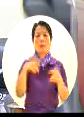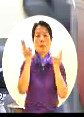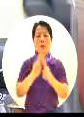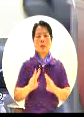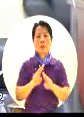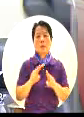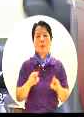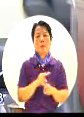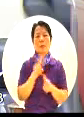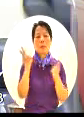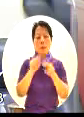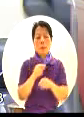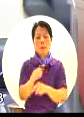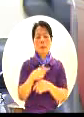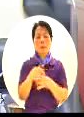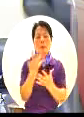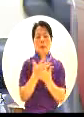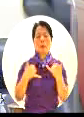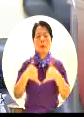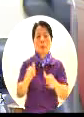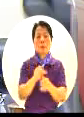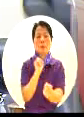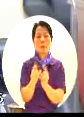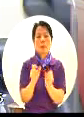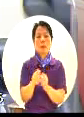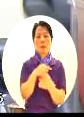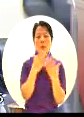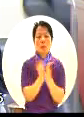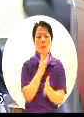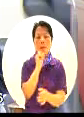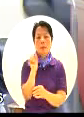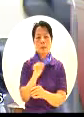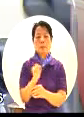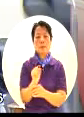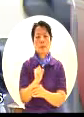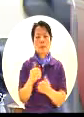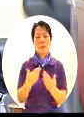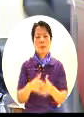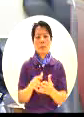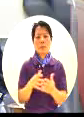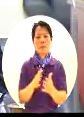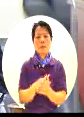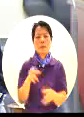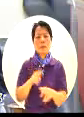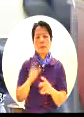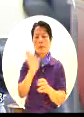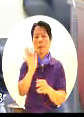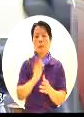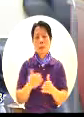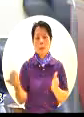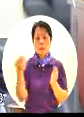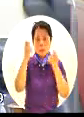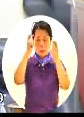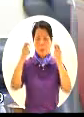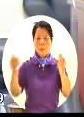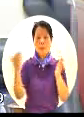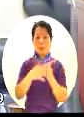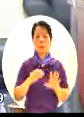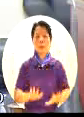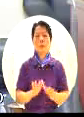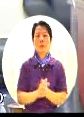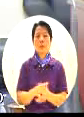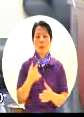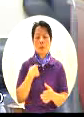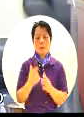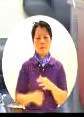网络购物的部分，我们绝对不能缺席的哈。因为毕竟高雄目前为止有我们的